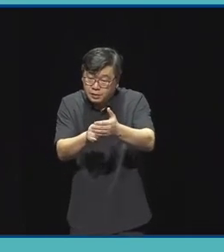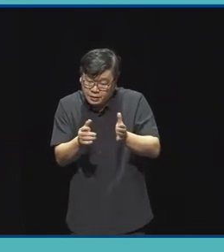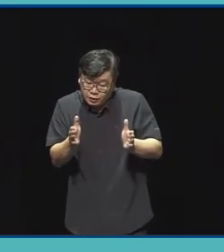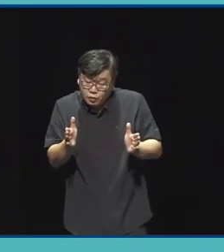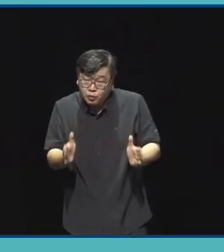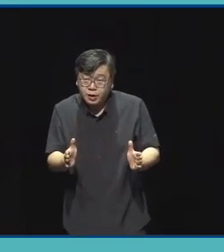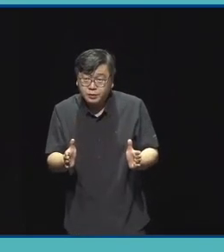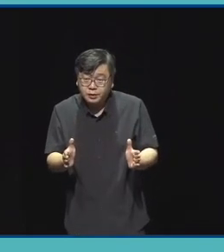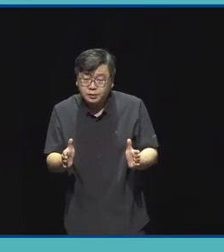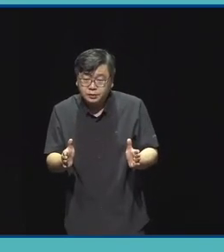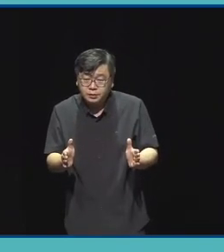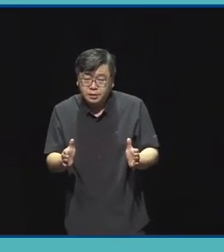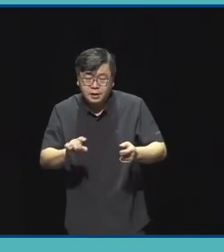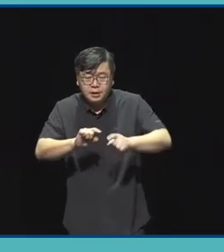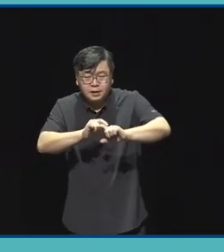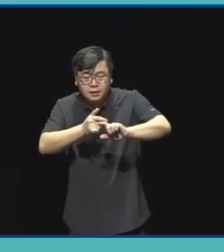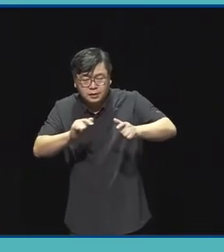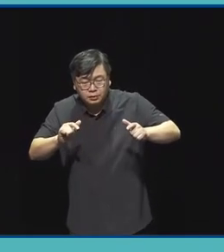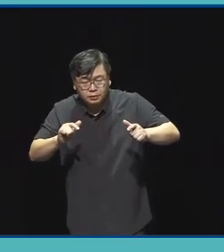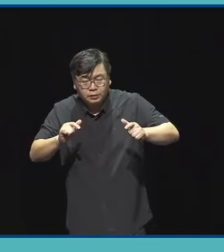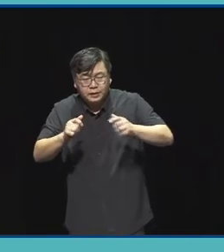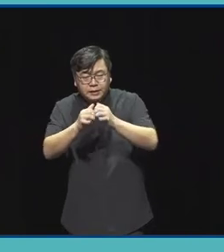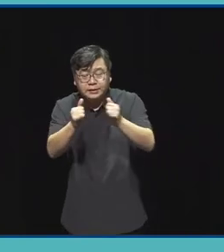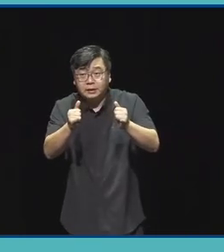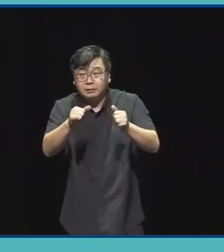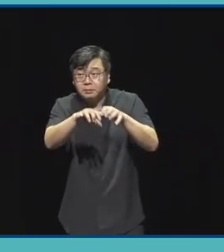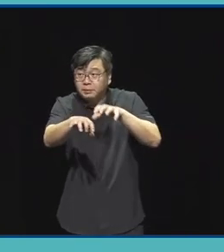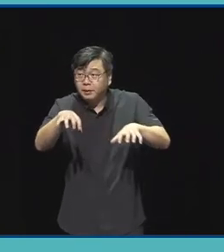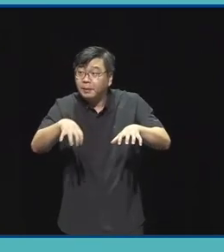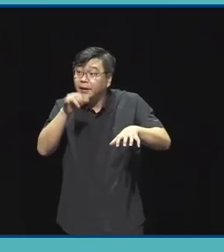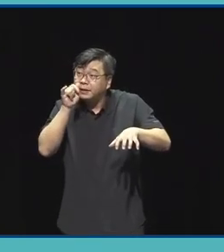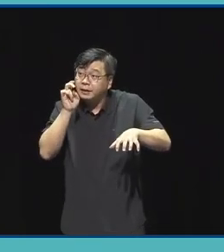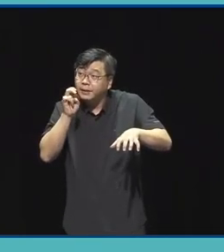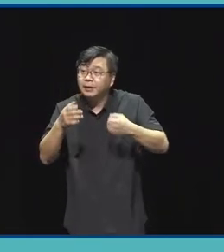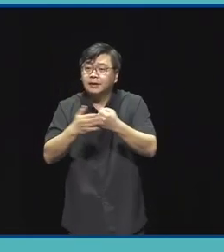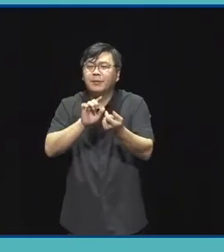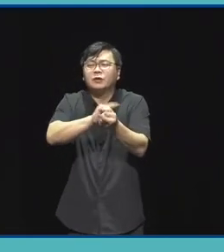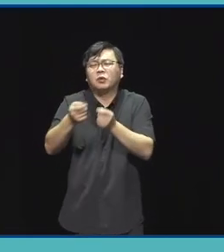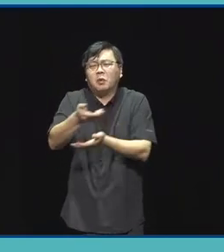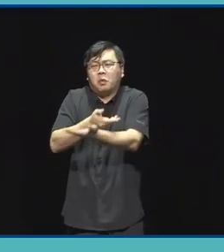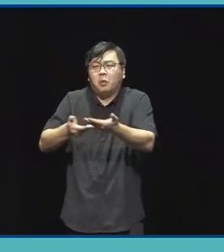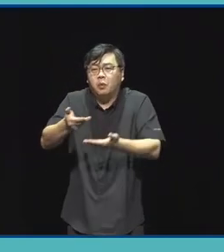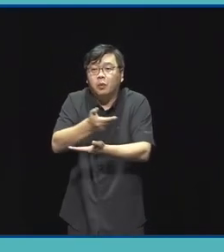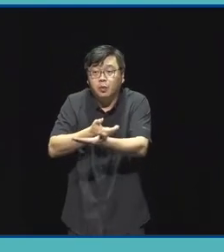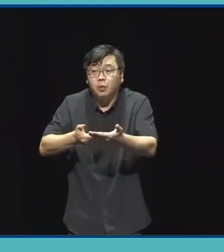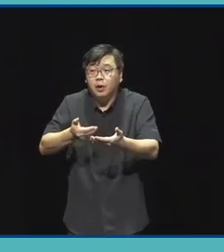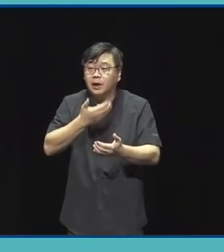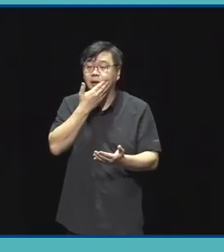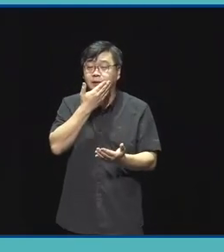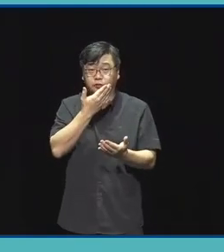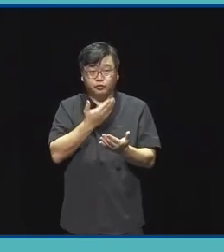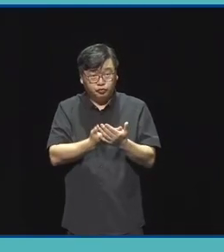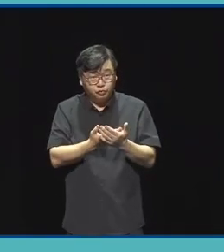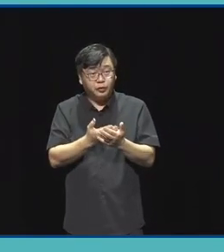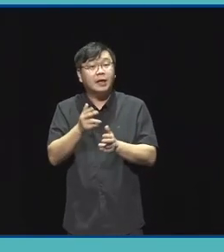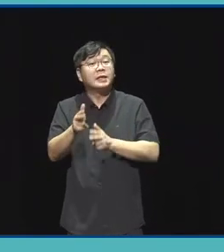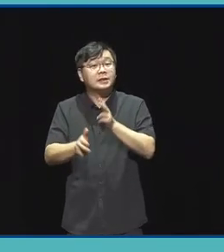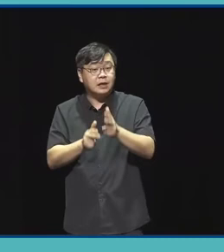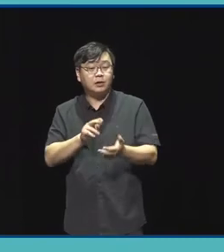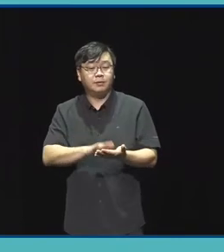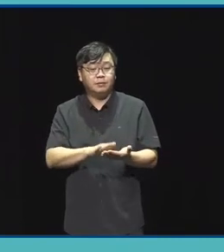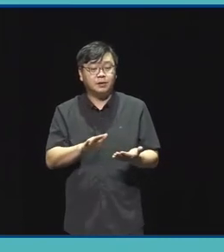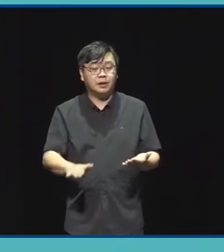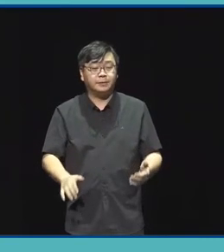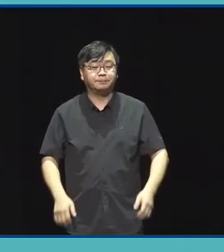시민지역 커뮤니티 행정 등 다양한 주체들이 있어서 그 주체들과의 소통 과정이 중요한 사업으로 이해해 주시면